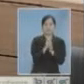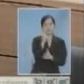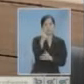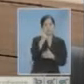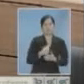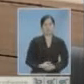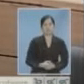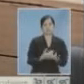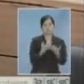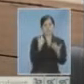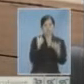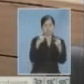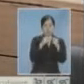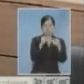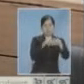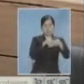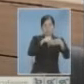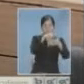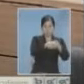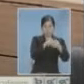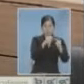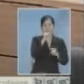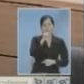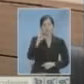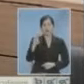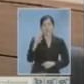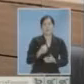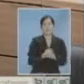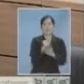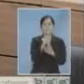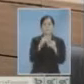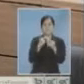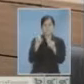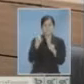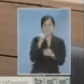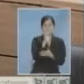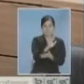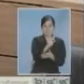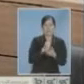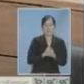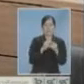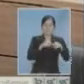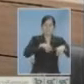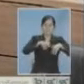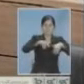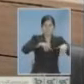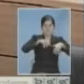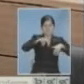แล้วการเลือกตั้งสว.เนี่ยมันเป็นอำนาจที่ประชาชนทุกคนน